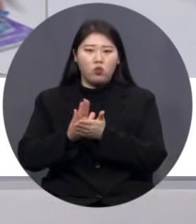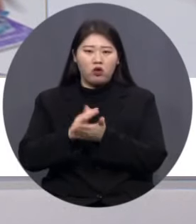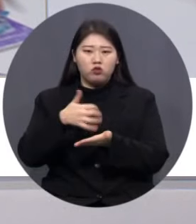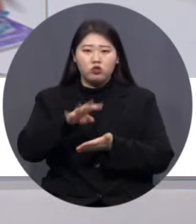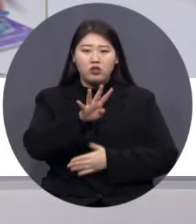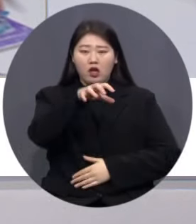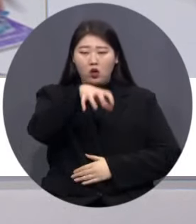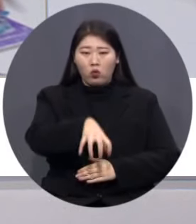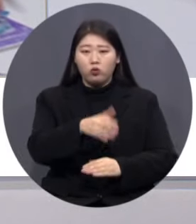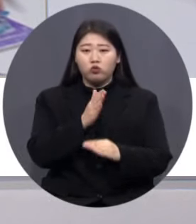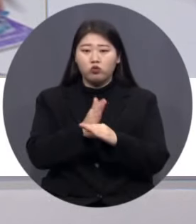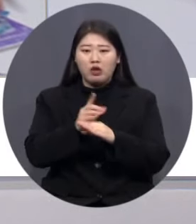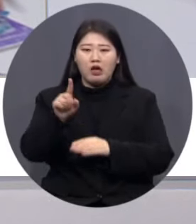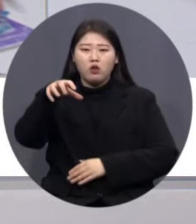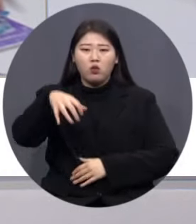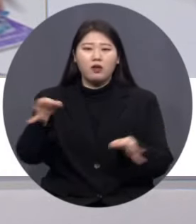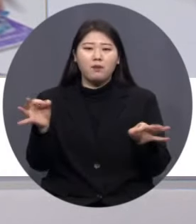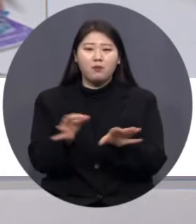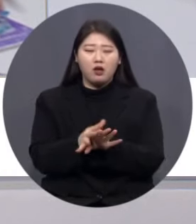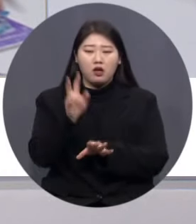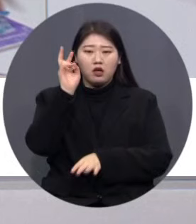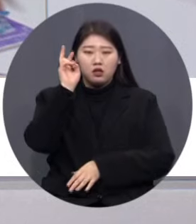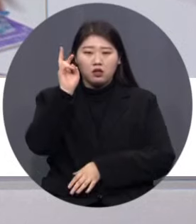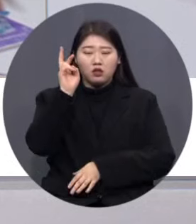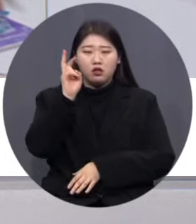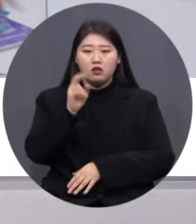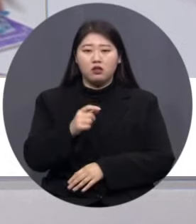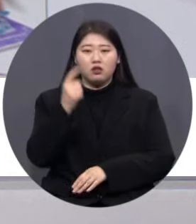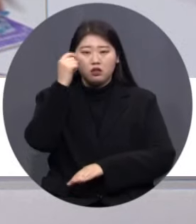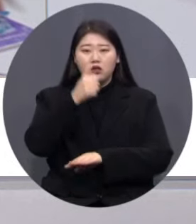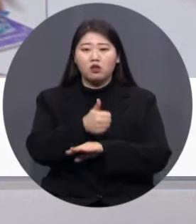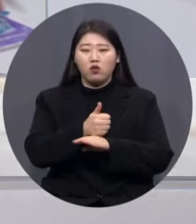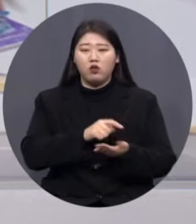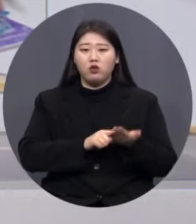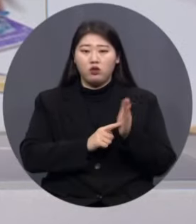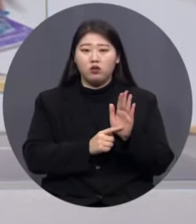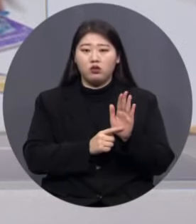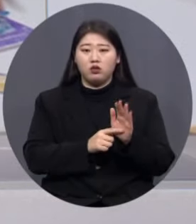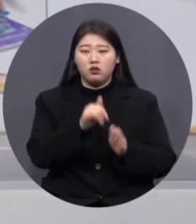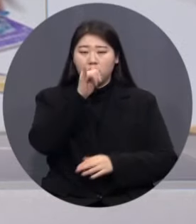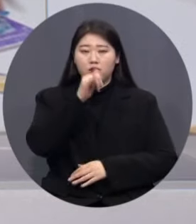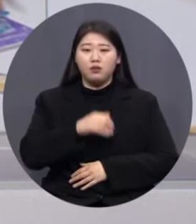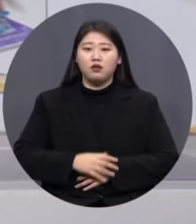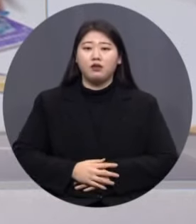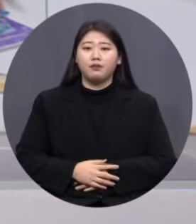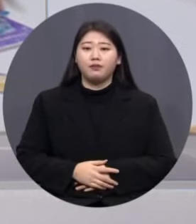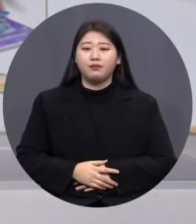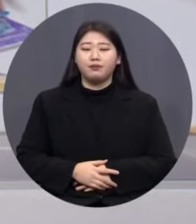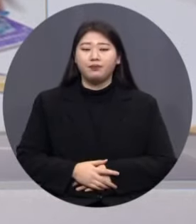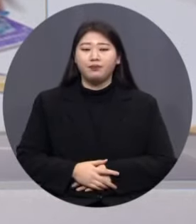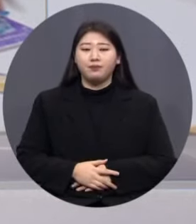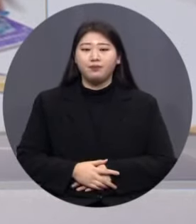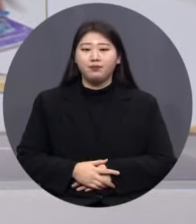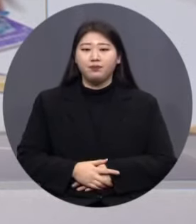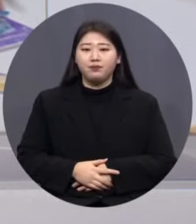가운데 한 곳이 사라질 것이란 연구 결과도 나왔습니다 송원현 기자가 보도합니다